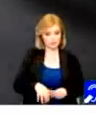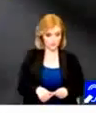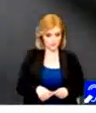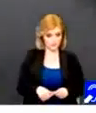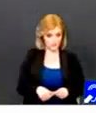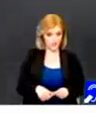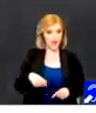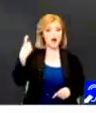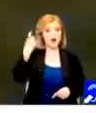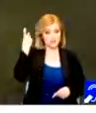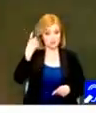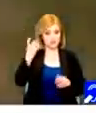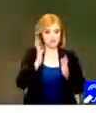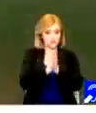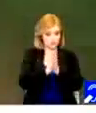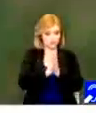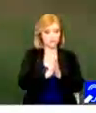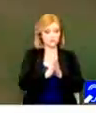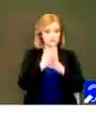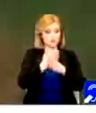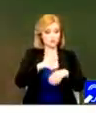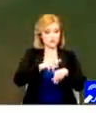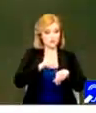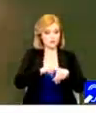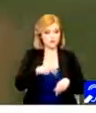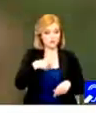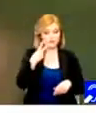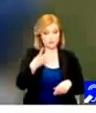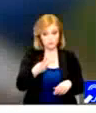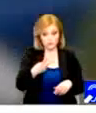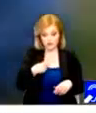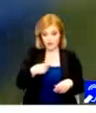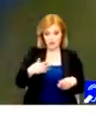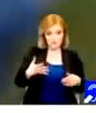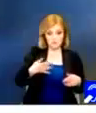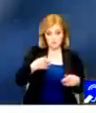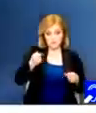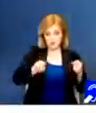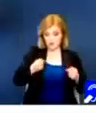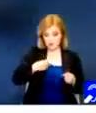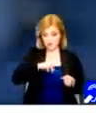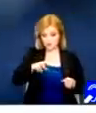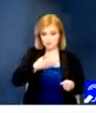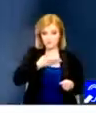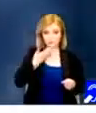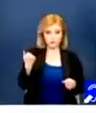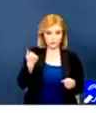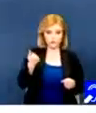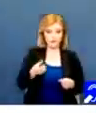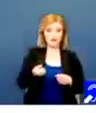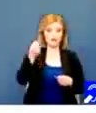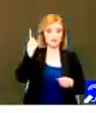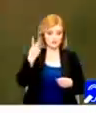mașini. Proprietarul a cerut ajutorul oamenilor legii când a observat lipsa vehiculului pe patru roți. Anchetatorii au constatat că hoțul a intrat